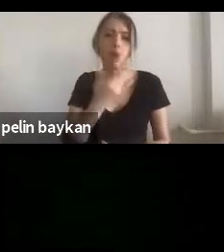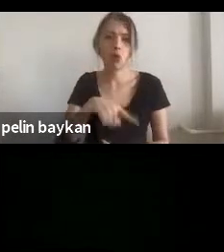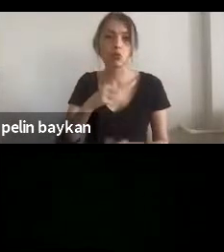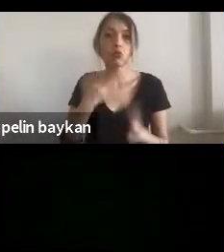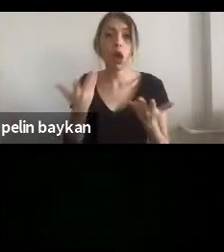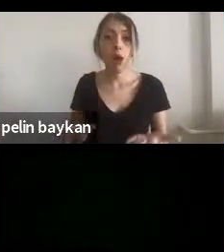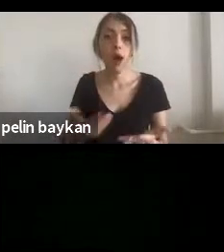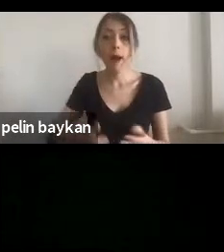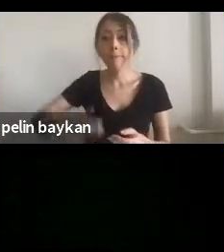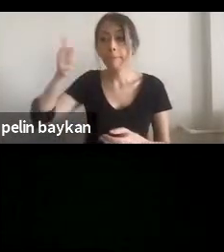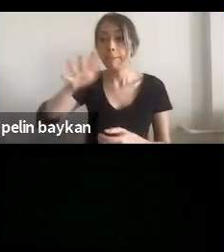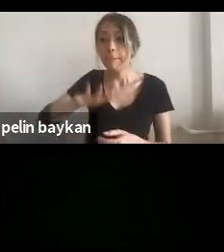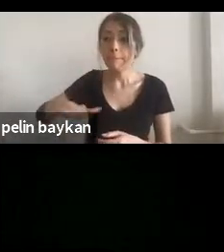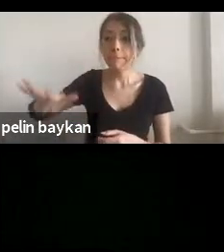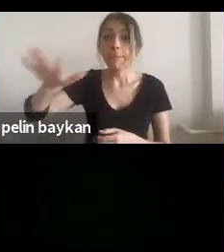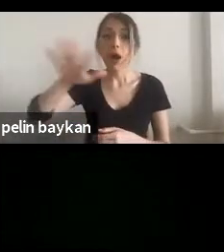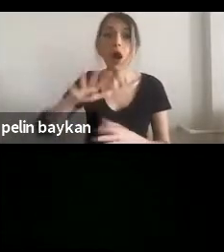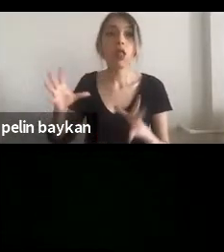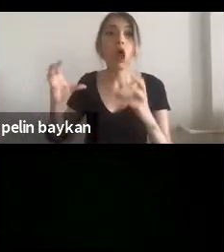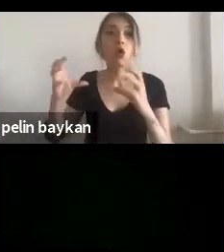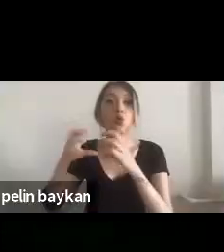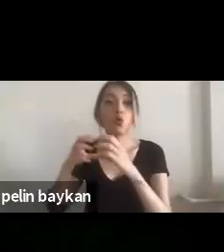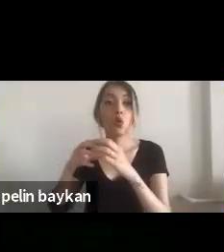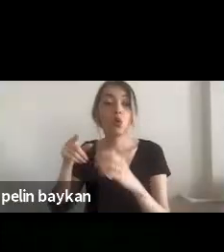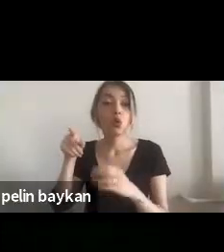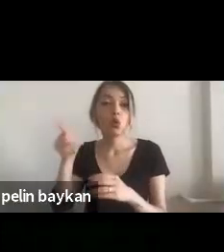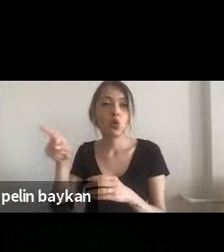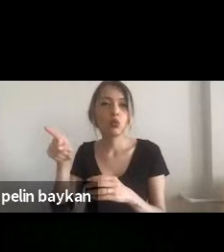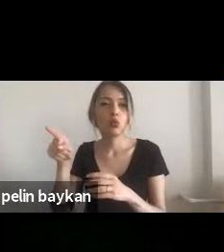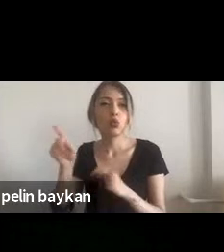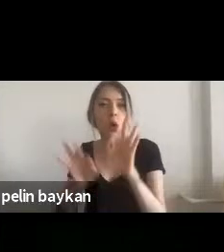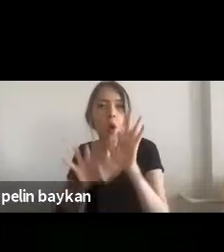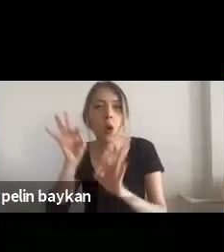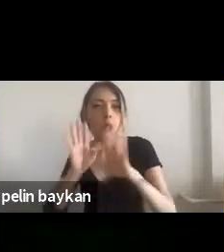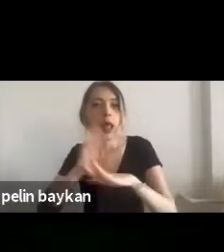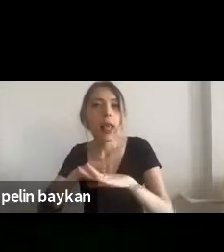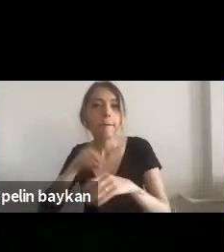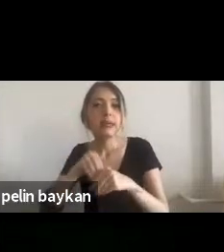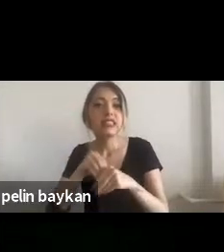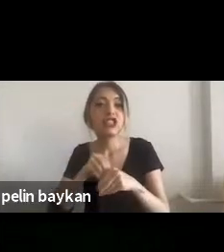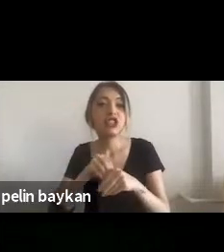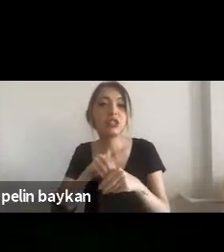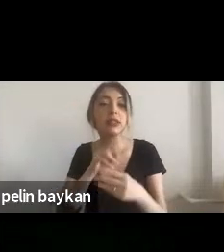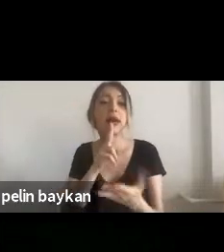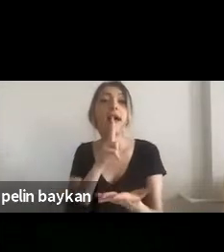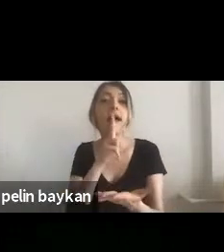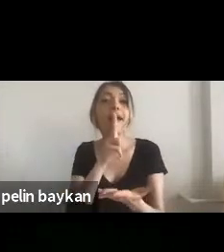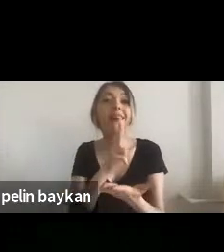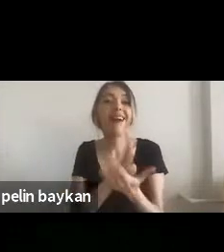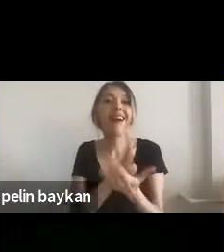Komitesi'nin izleme sürecine girmesi için kesinleşmesi lazım. Hatırlayacaksınız Selahattin Demirtaş'ın